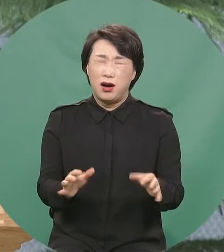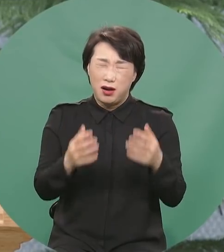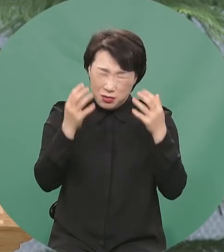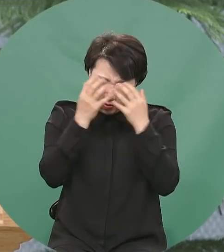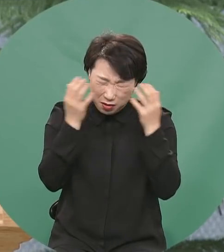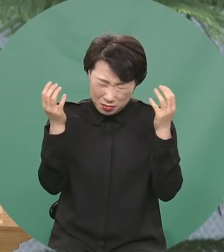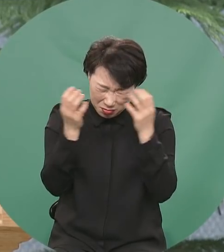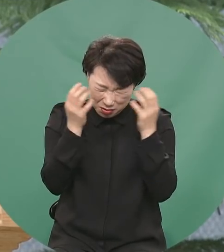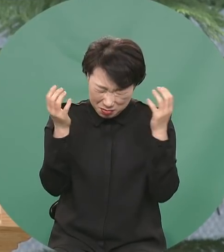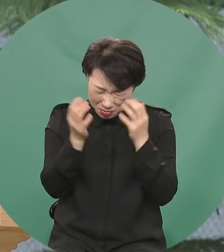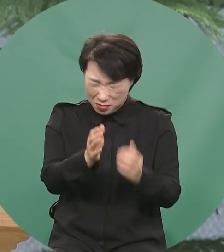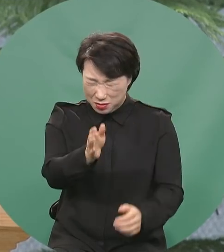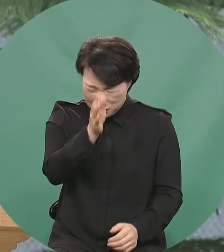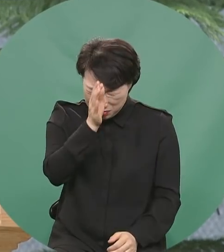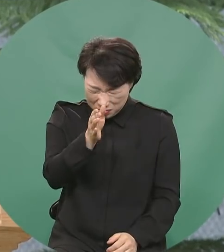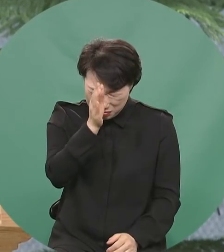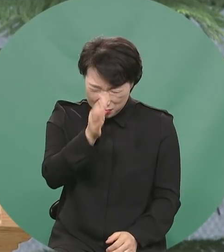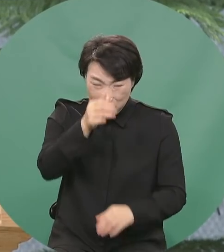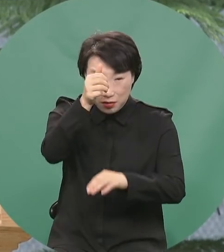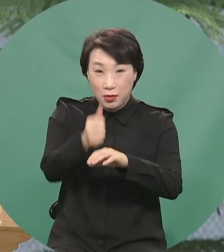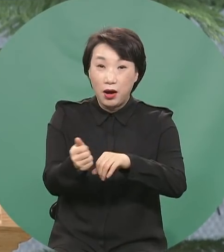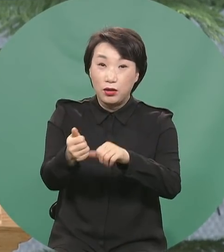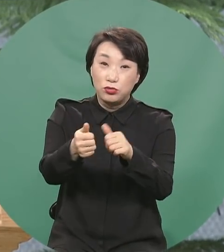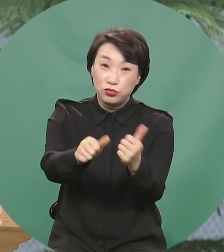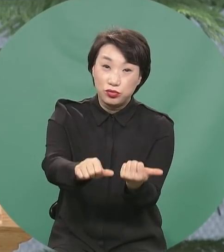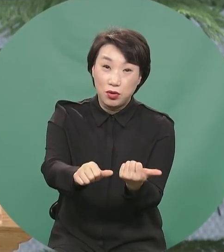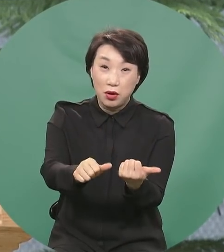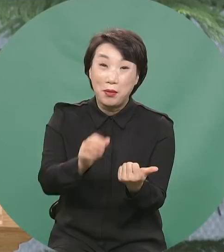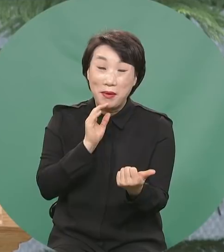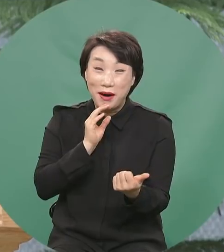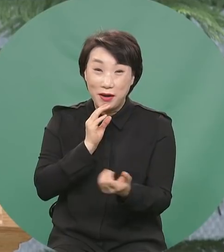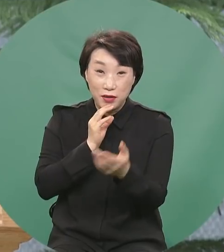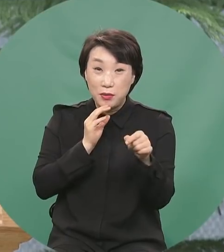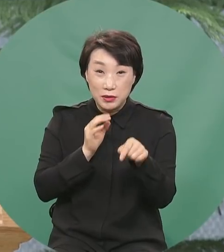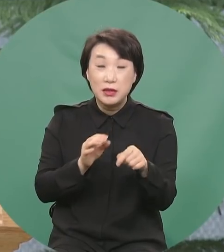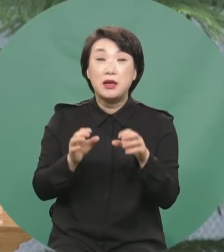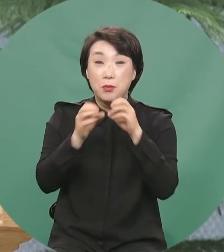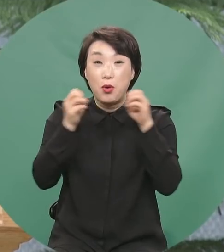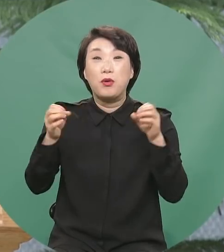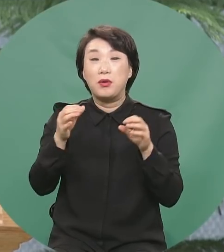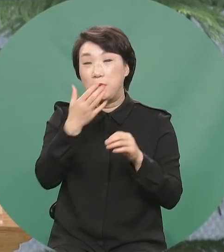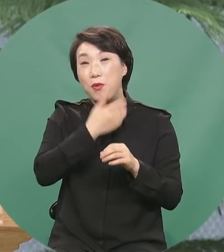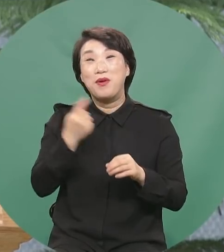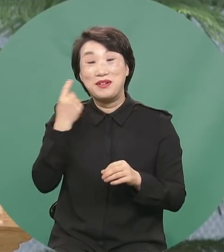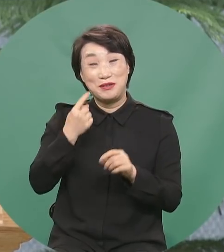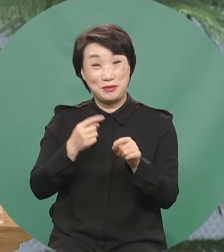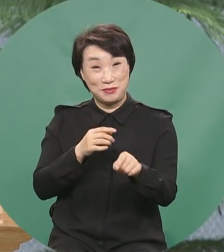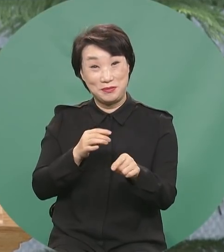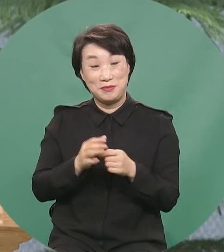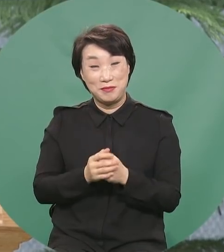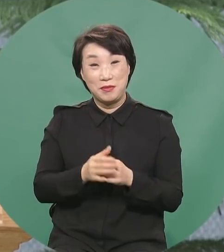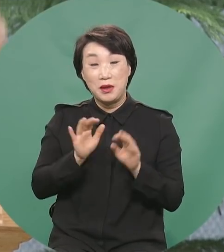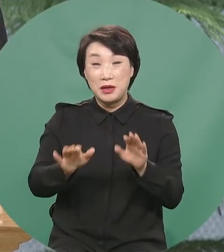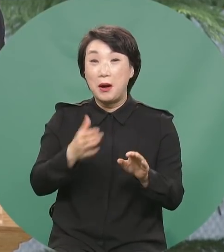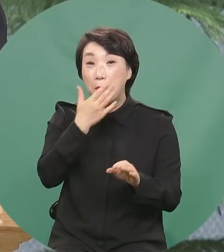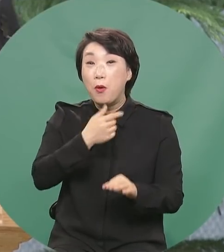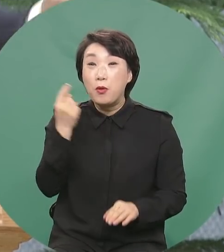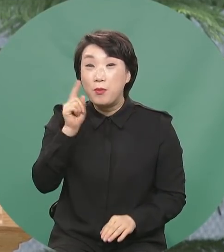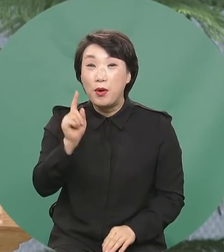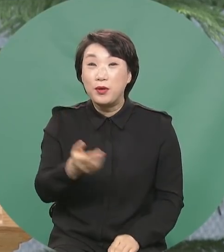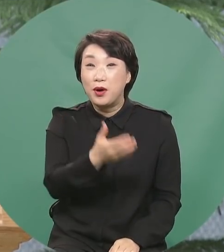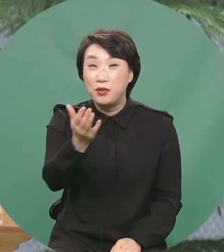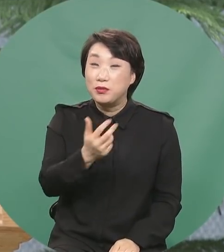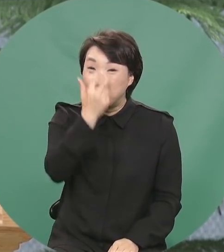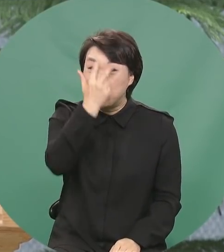매여 살다가 고통 속에 죽어가요. 이 자에게 복음이 전파된다 알아. 복음이 뭐냐?